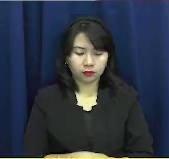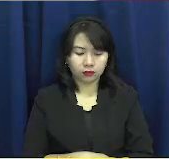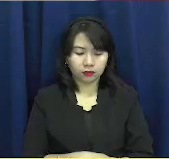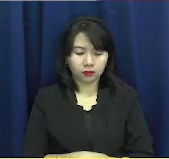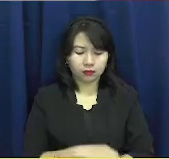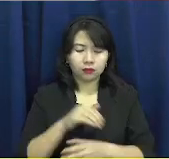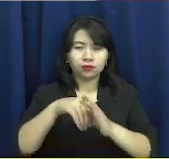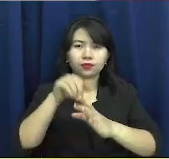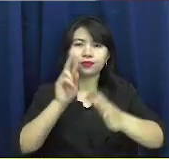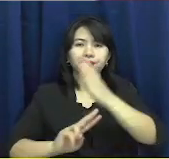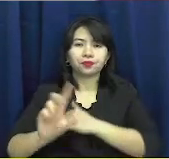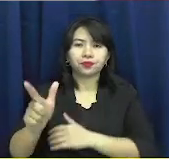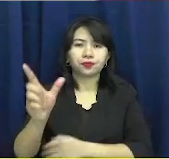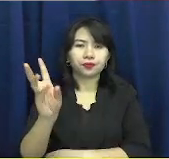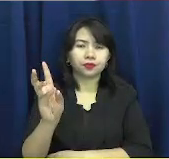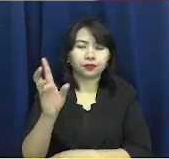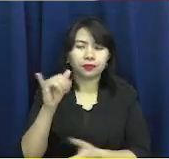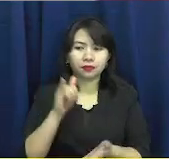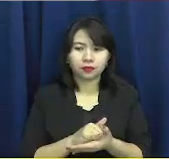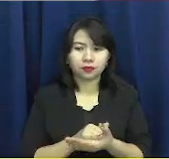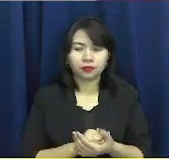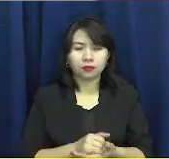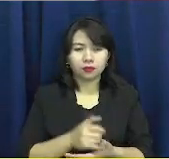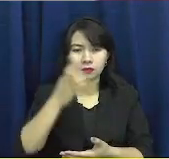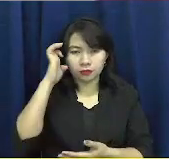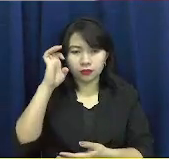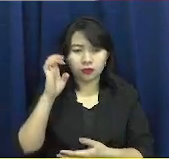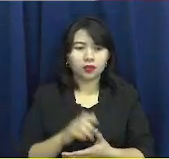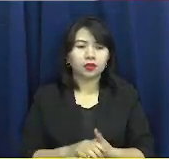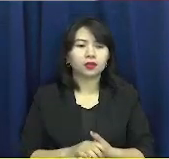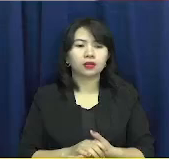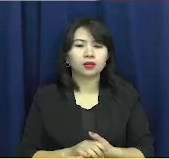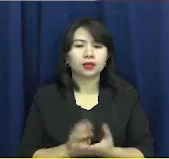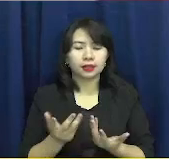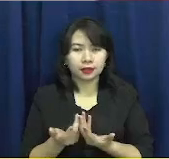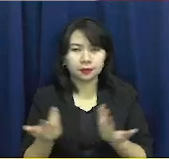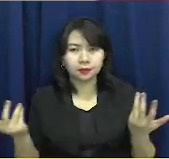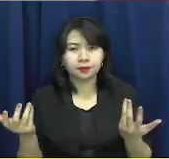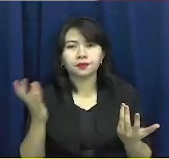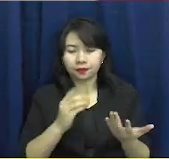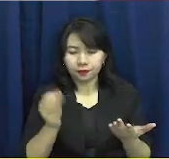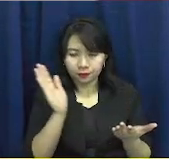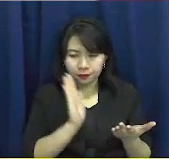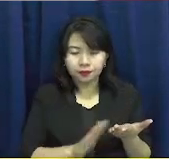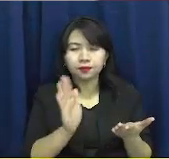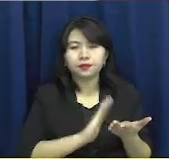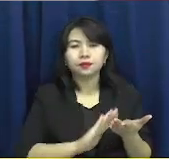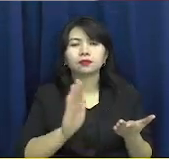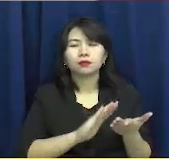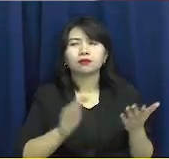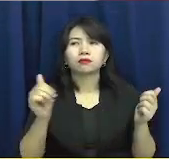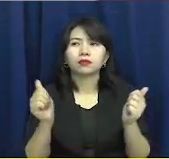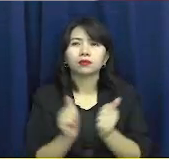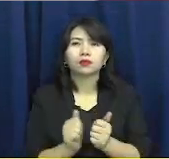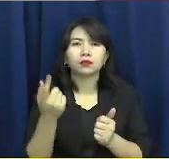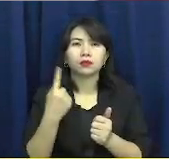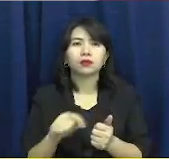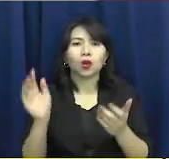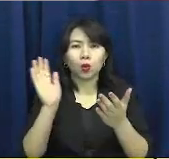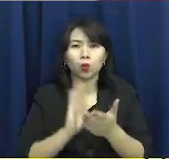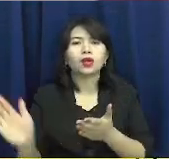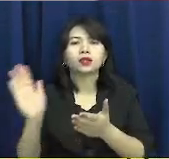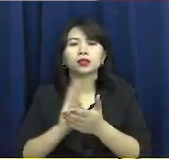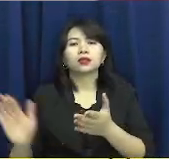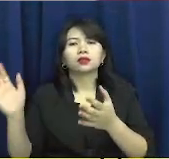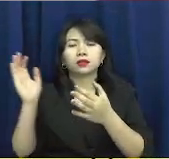verse number 26, that he might sanctify and cleanse it with the washing of